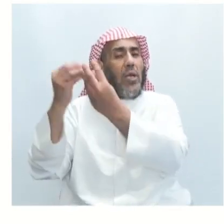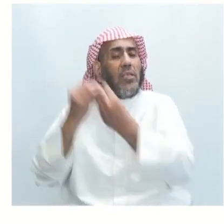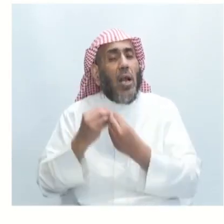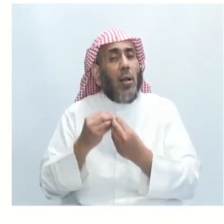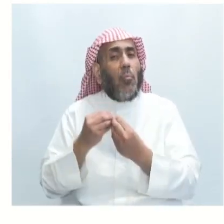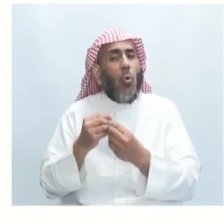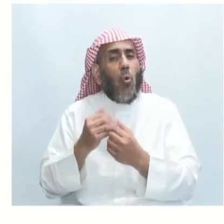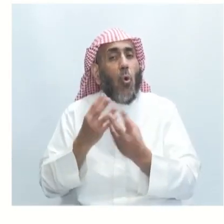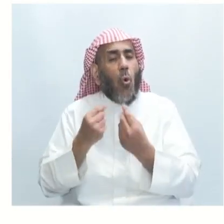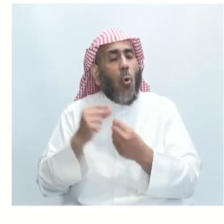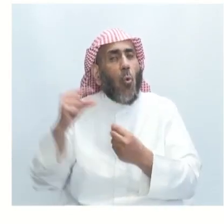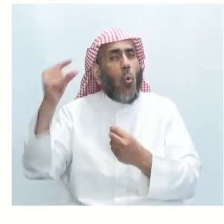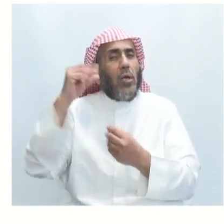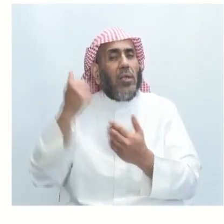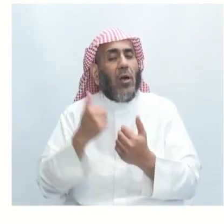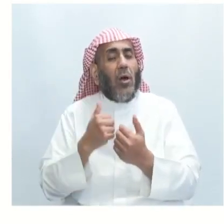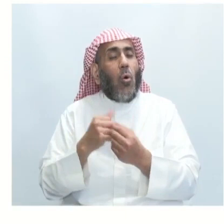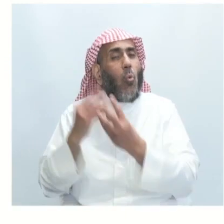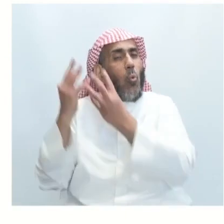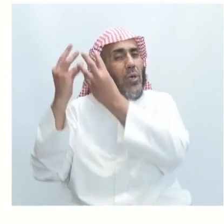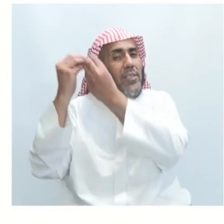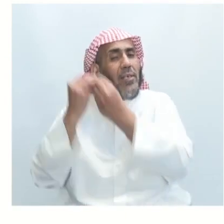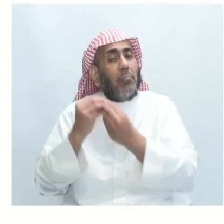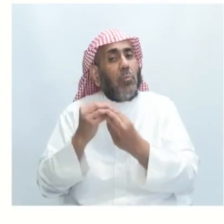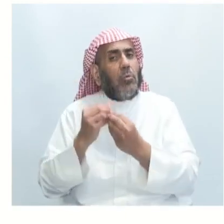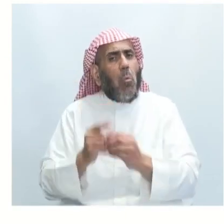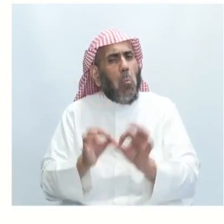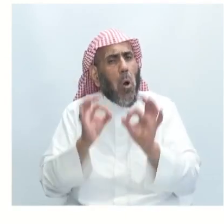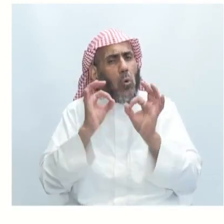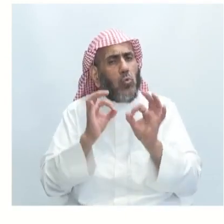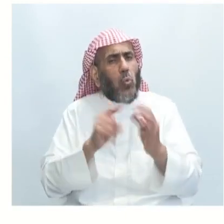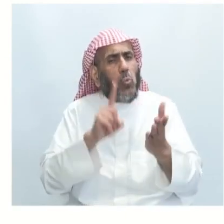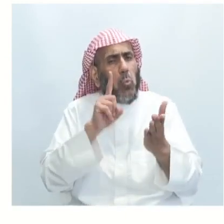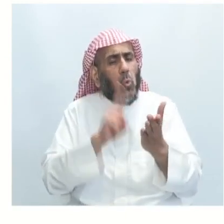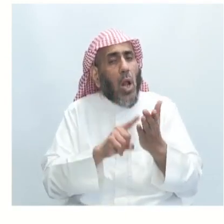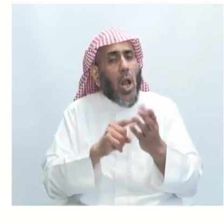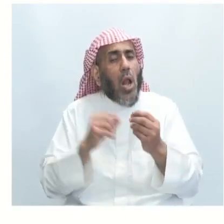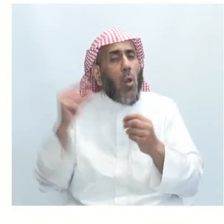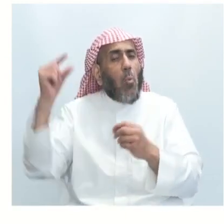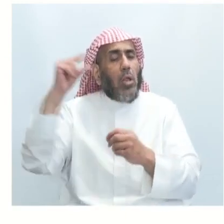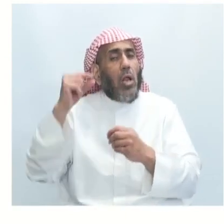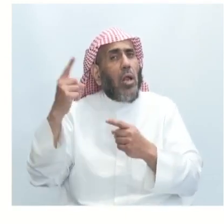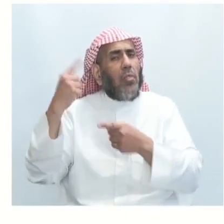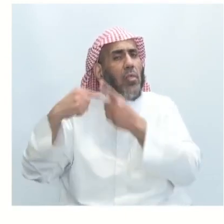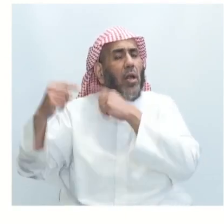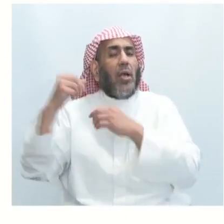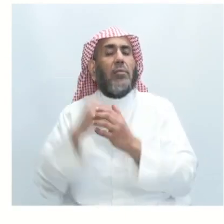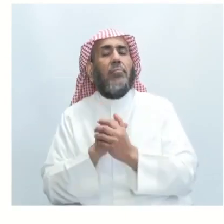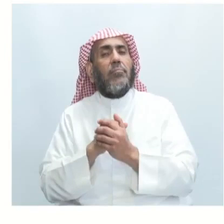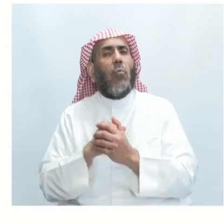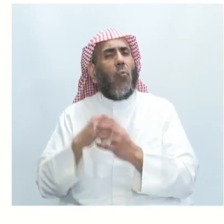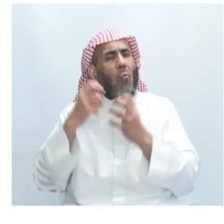وطلب وتذكر واسترجاع متعمد للذكريات استرجاع متعمد